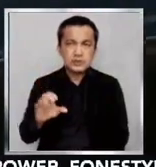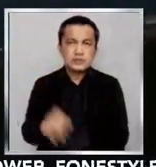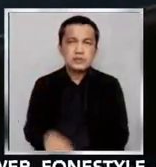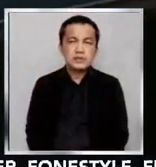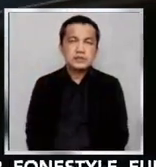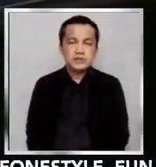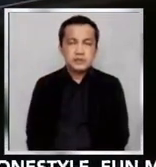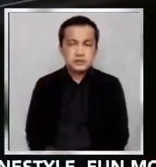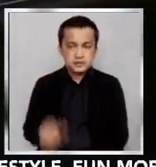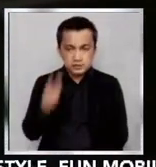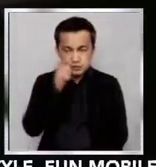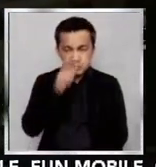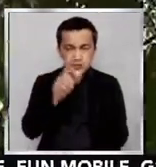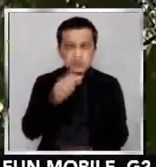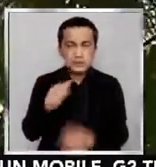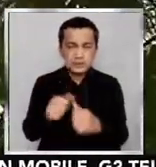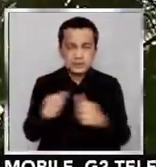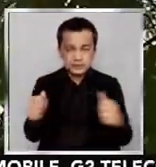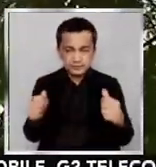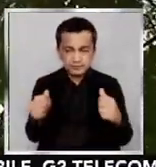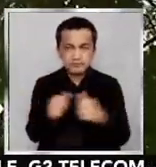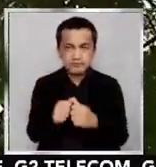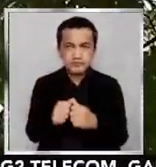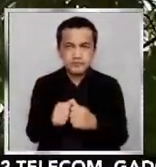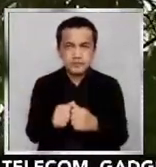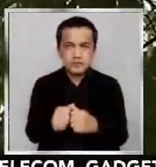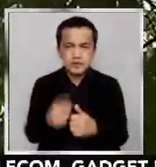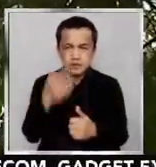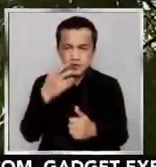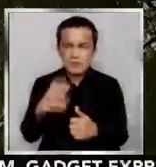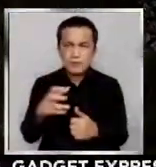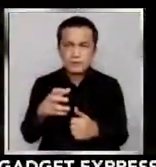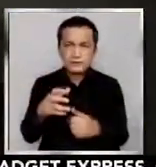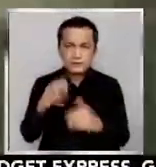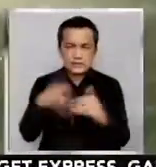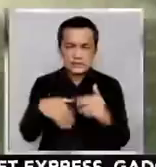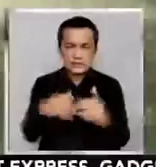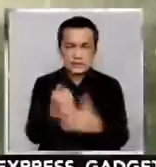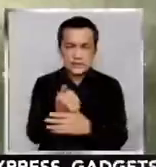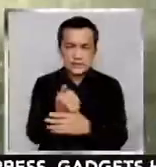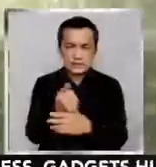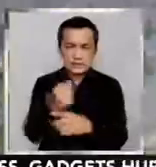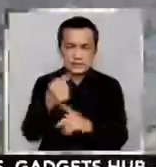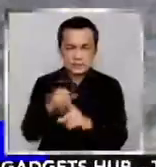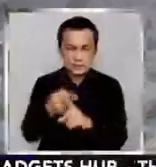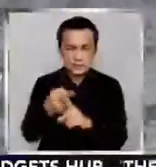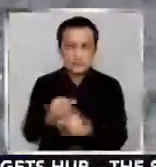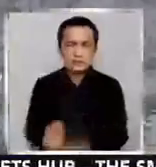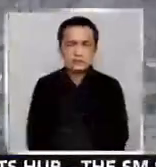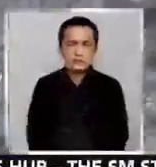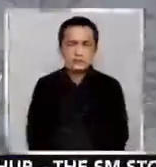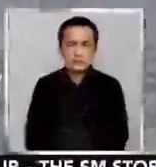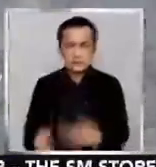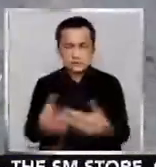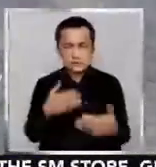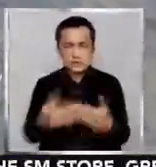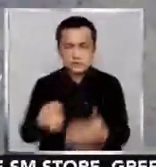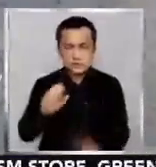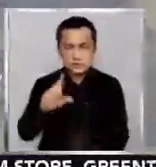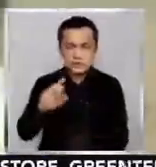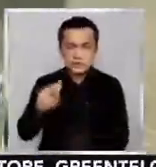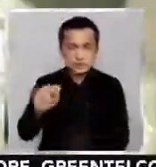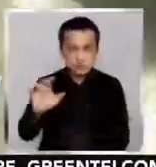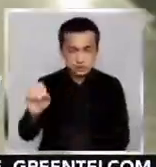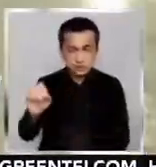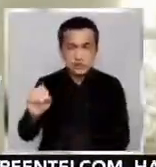area. Maraming warmer than average na temperature. Sa kabila ng El Niño, asahan pa rin daw